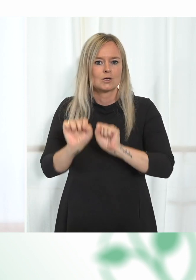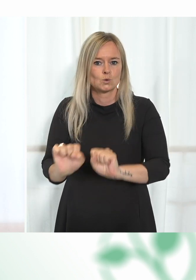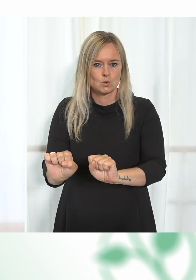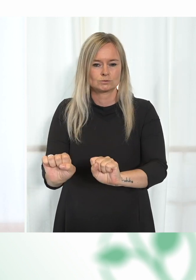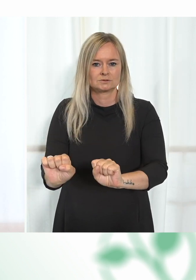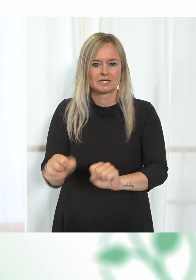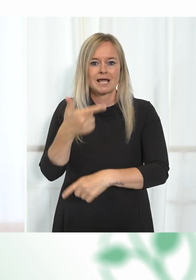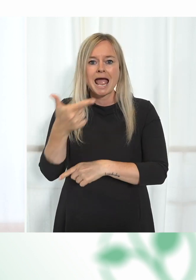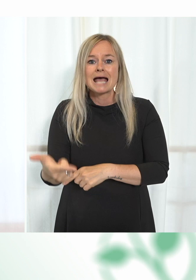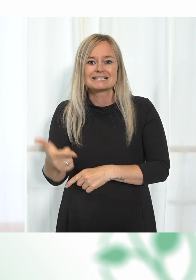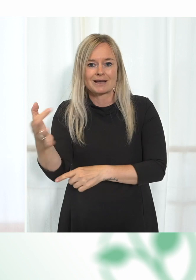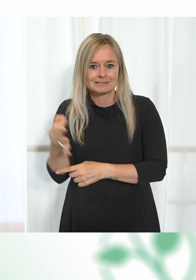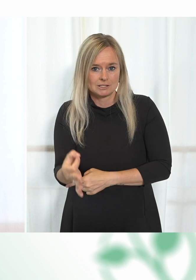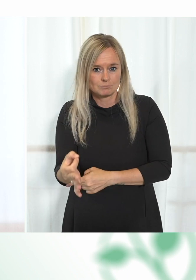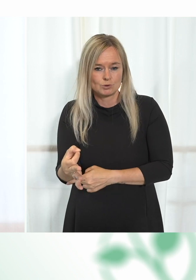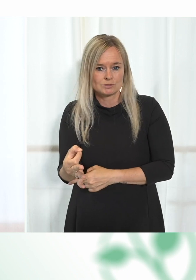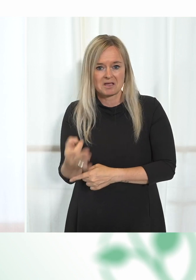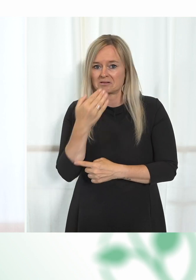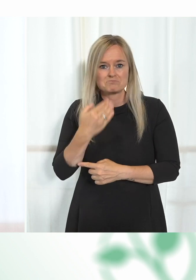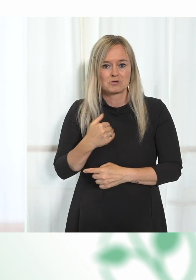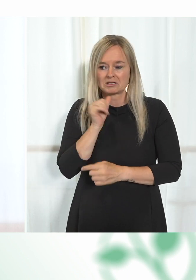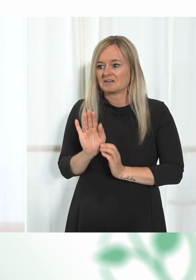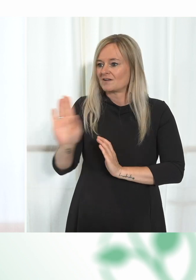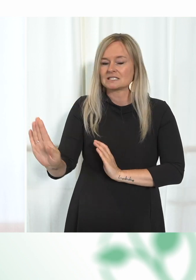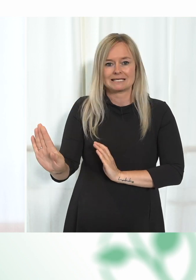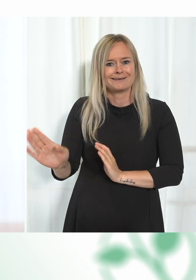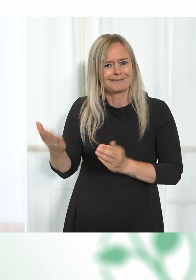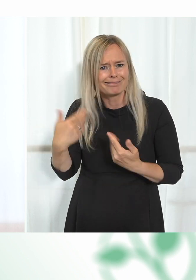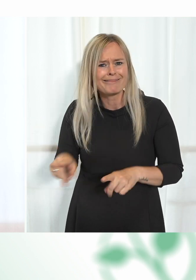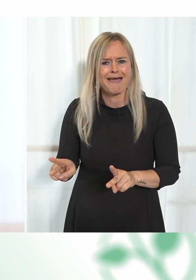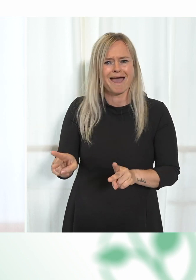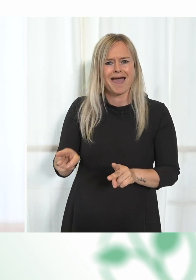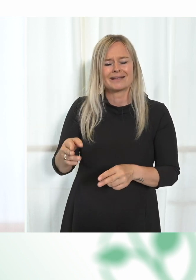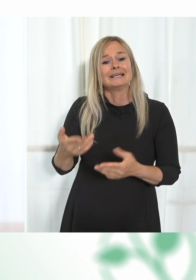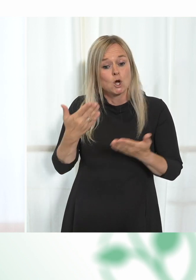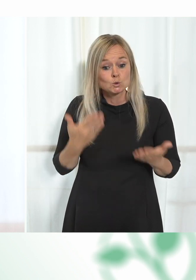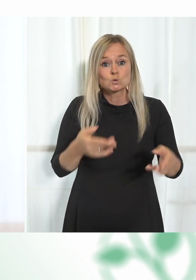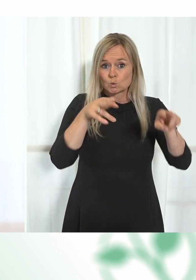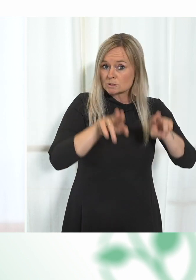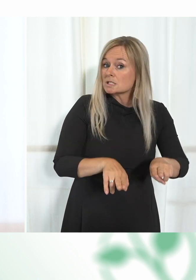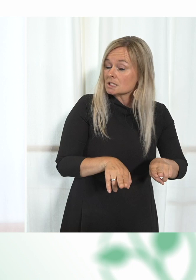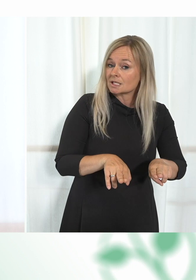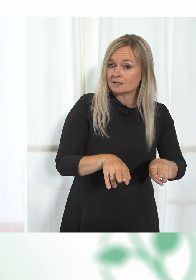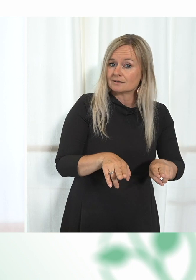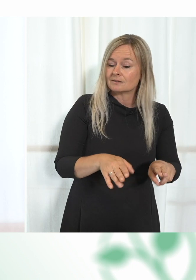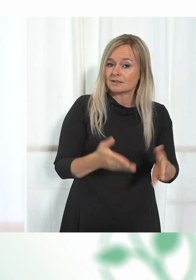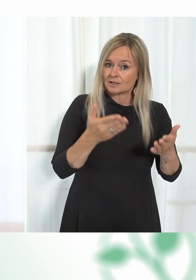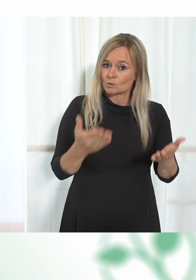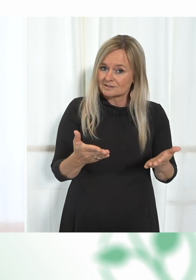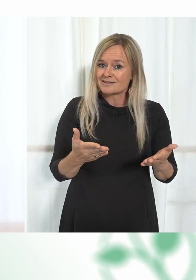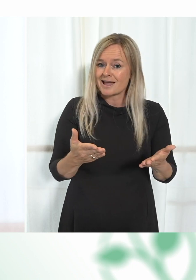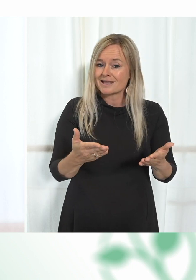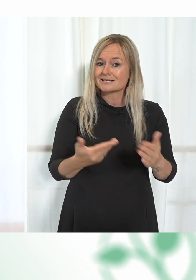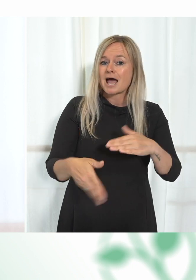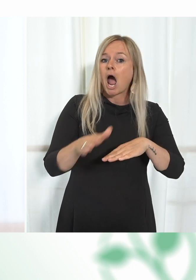der Kaufkraft in Österreich möchte ich nicht verzichten. Verstehe ich, das wäre vollkommen richtig, und das ist die hohe Schule dann der Integration